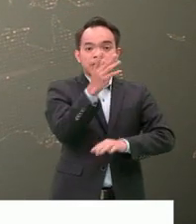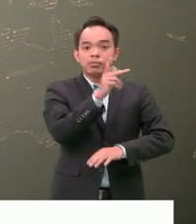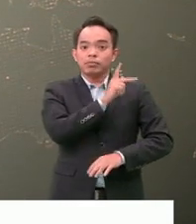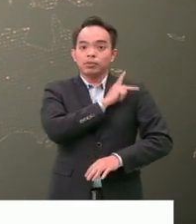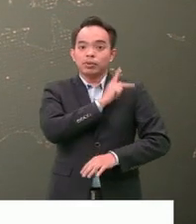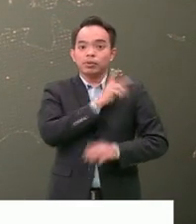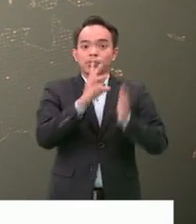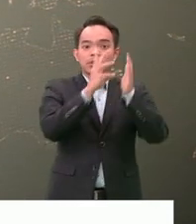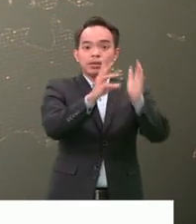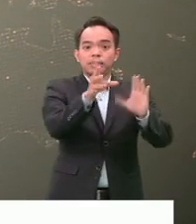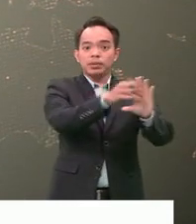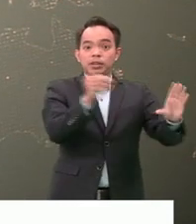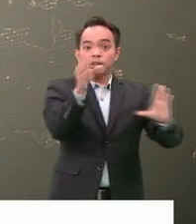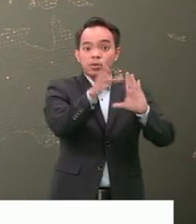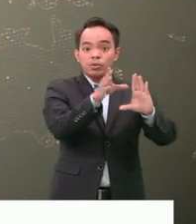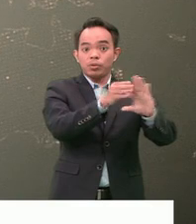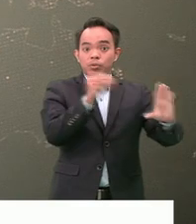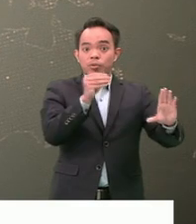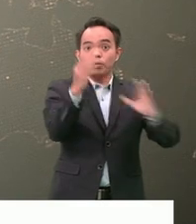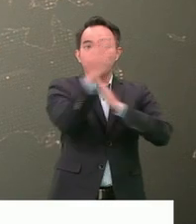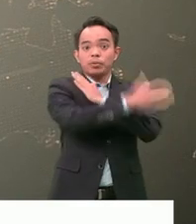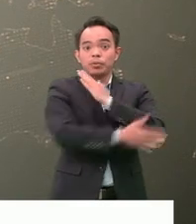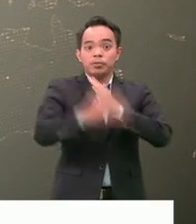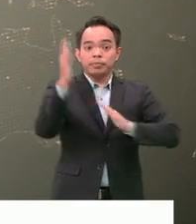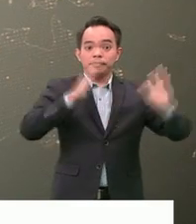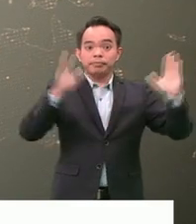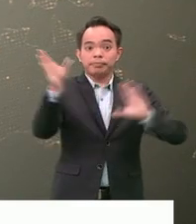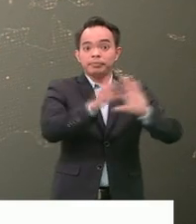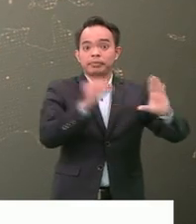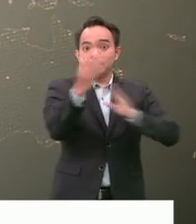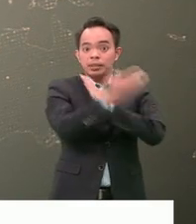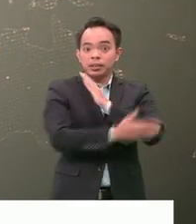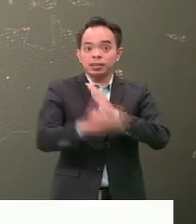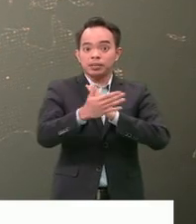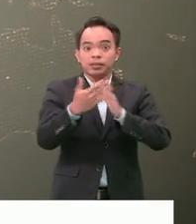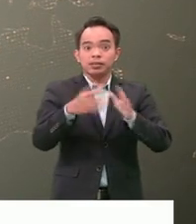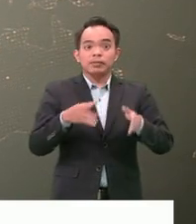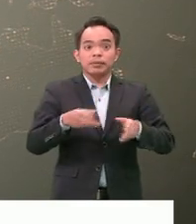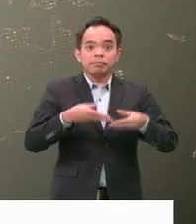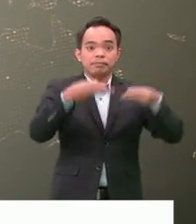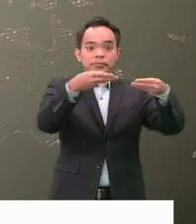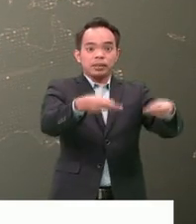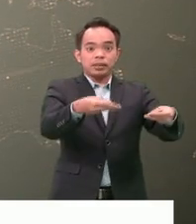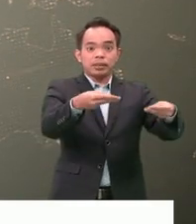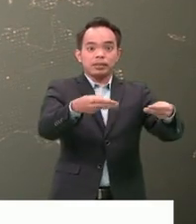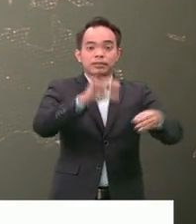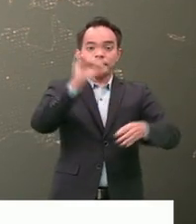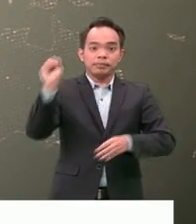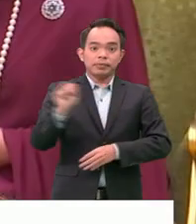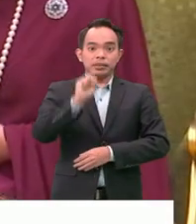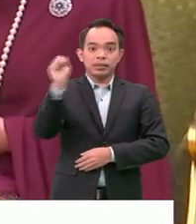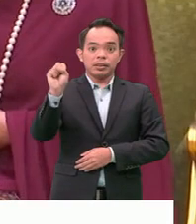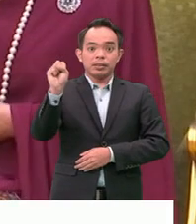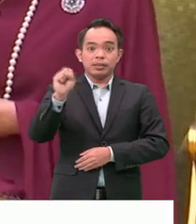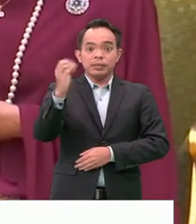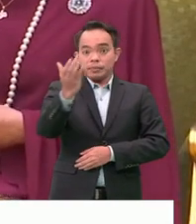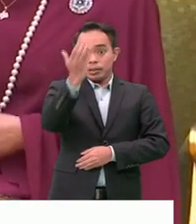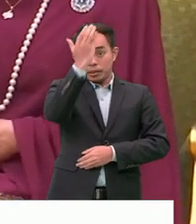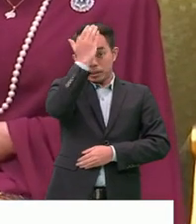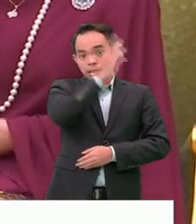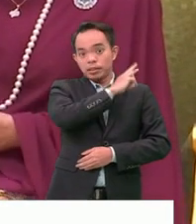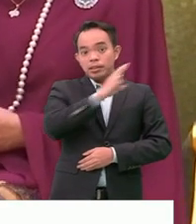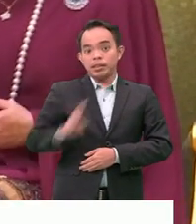Malaysia keluar negara bagian dua menyempurnakan penggunaan watikah pelantikan itu di Istana Negara fades AC dan turut berangkat